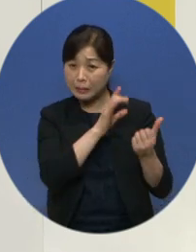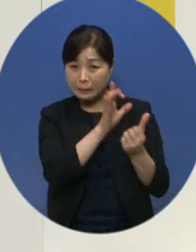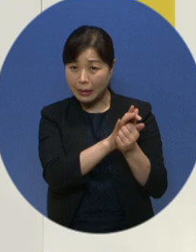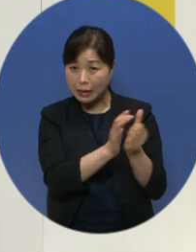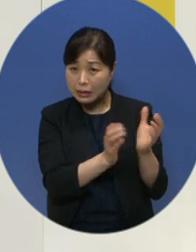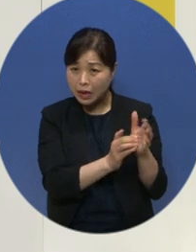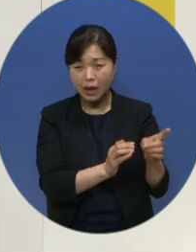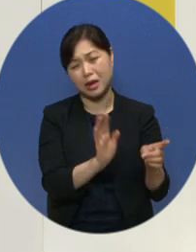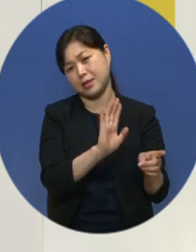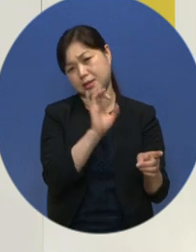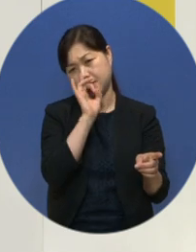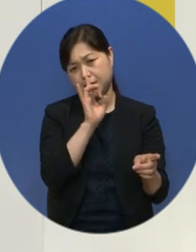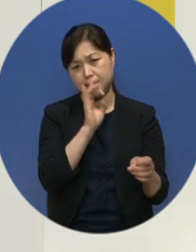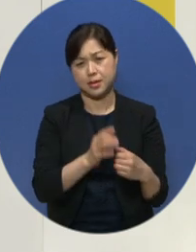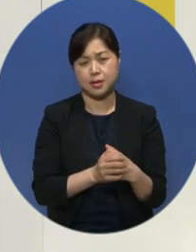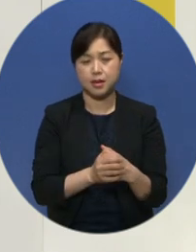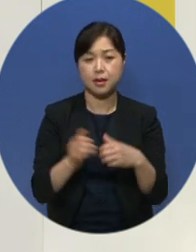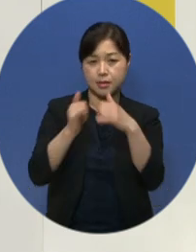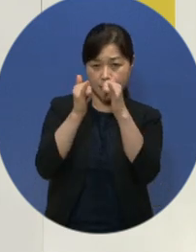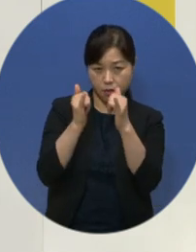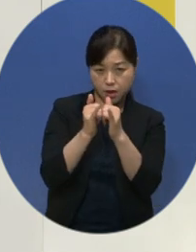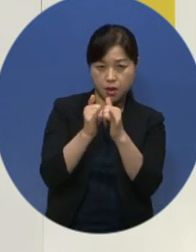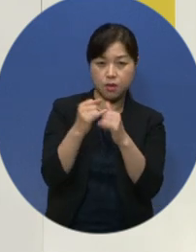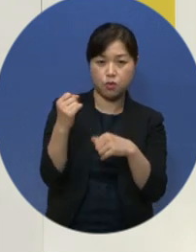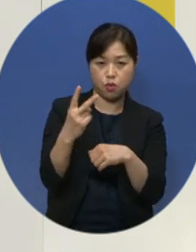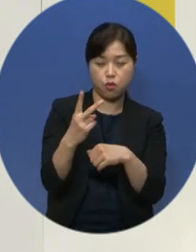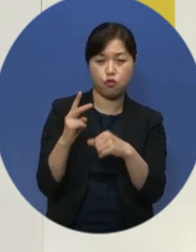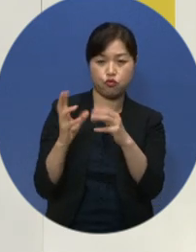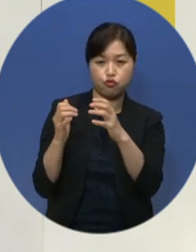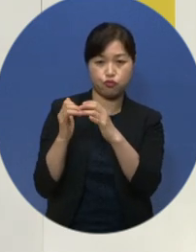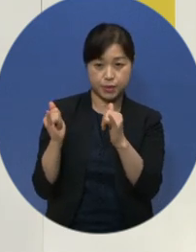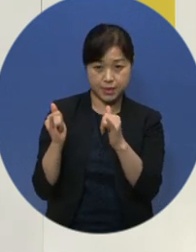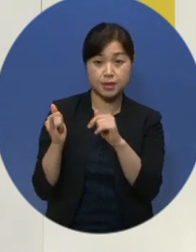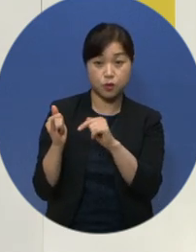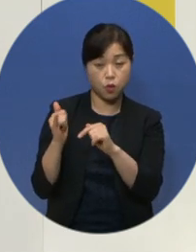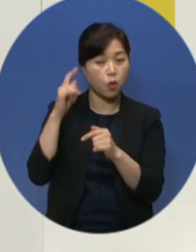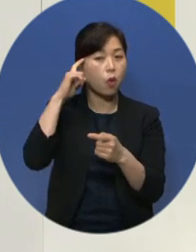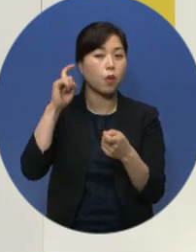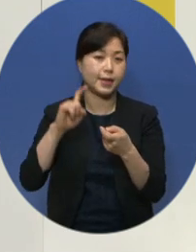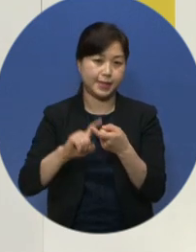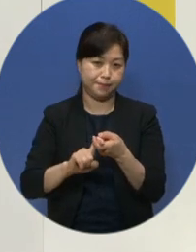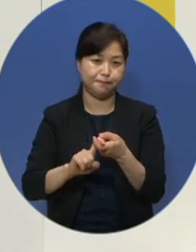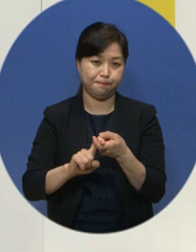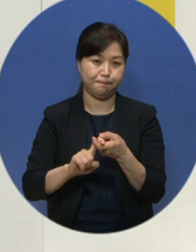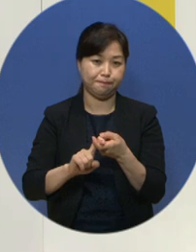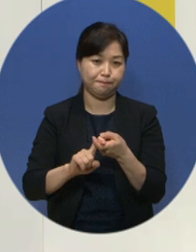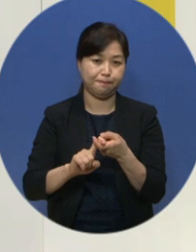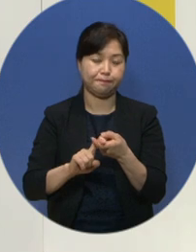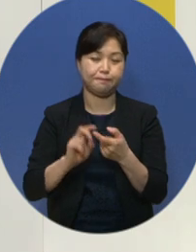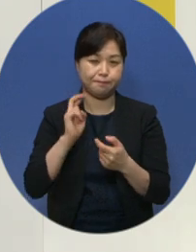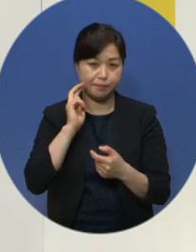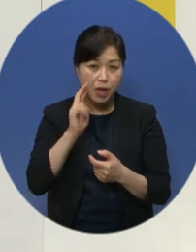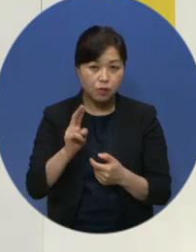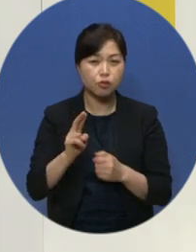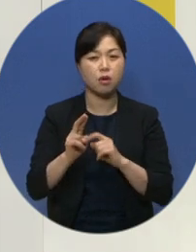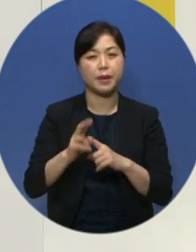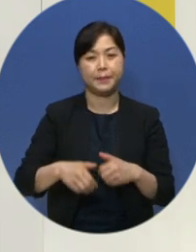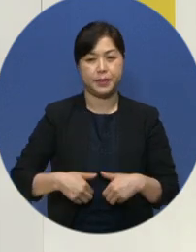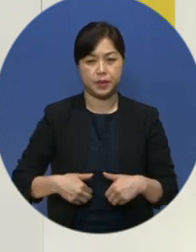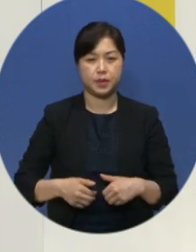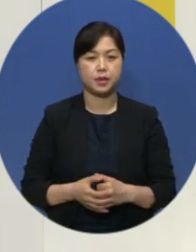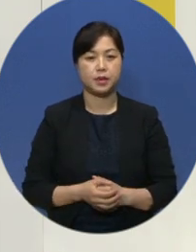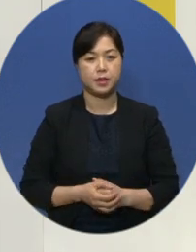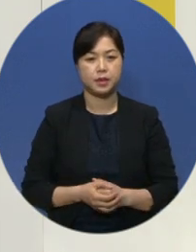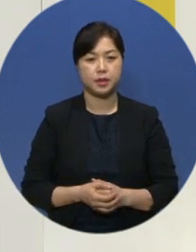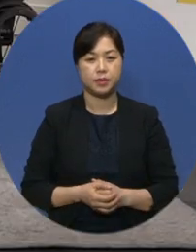일은 아니고 사회적으로 나 또한 제 그 민간인들 도 어 국민들도 관심을 가져주셔서 되고